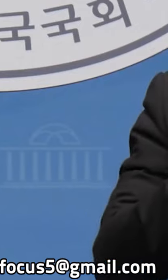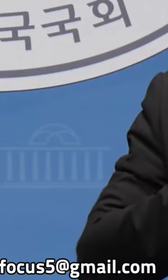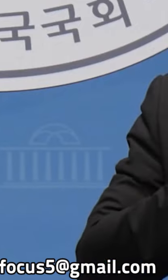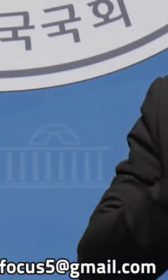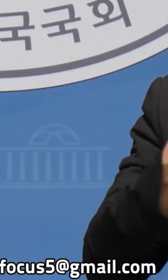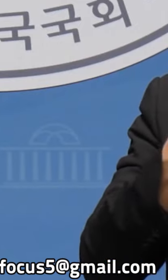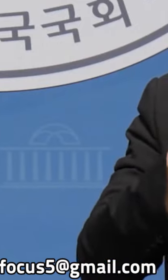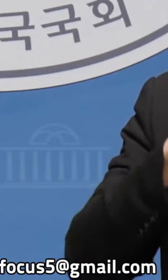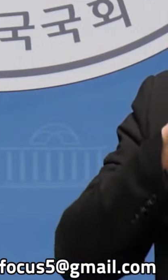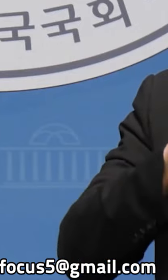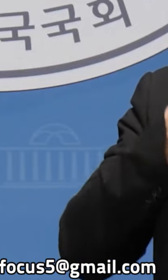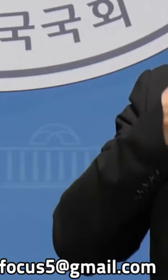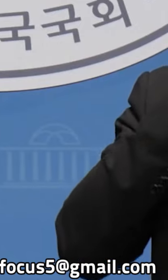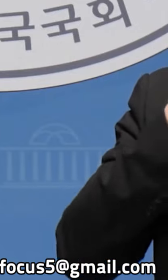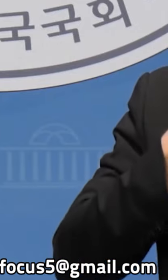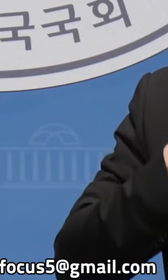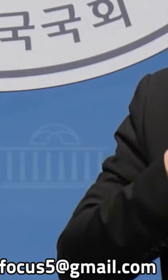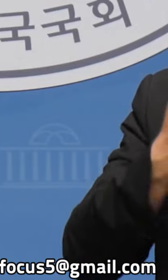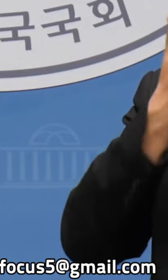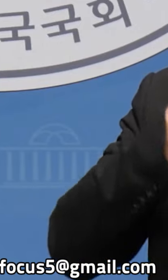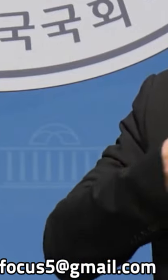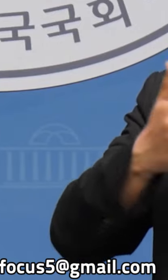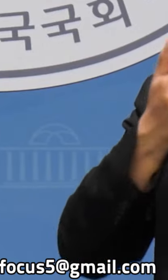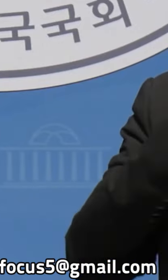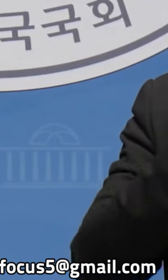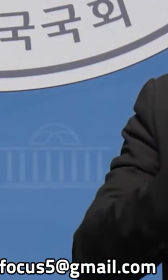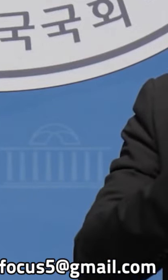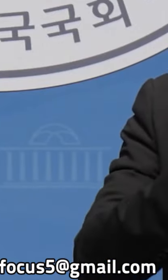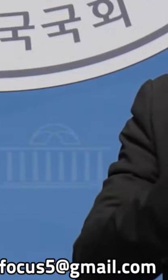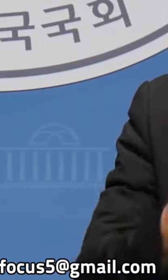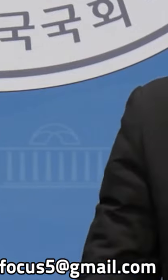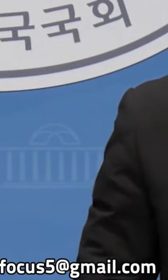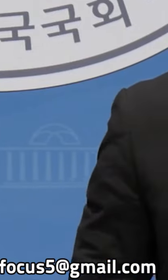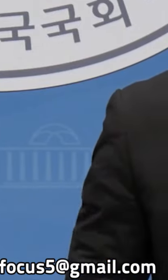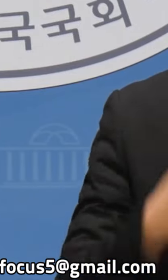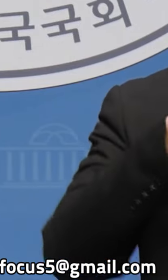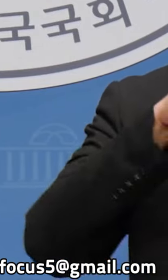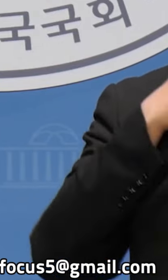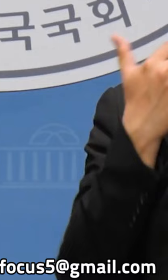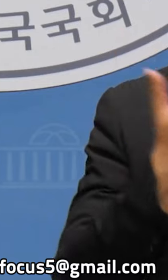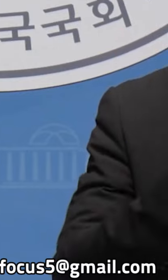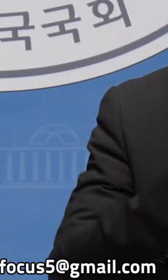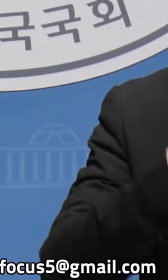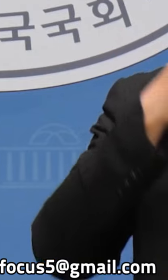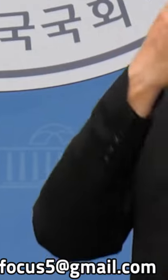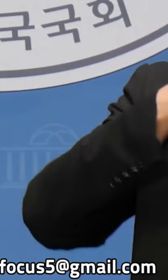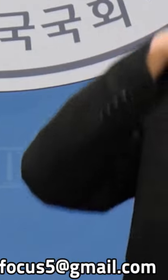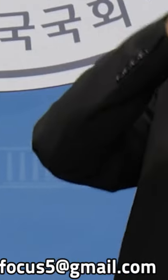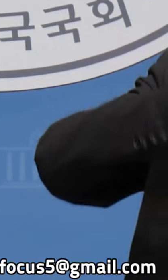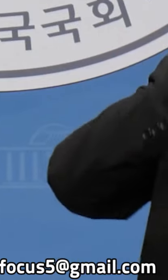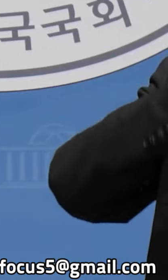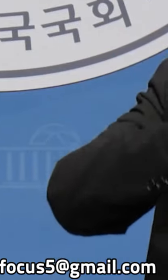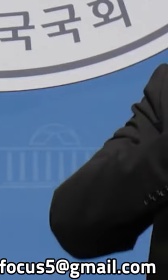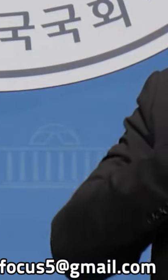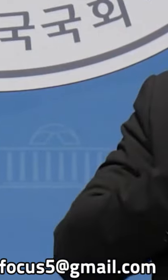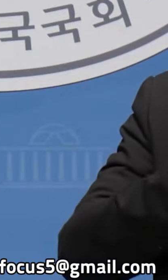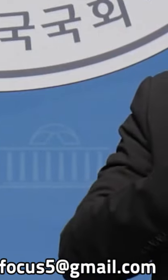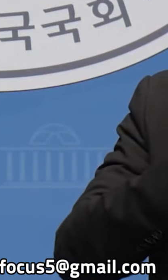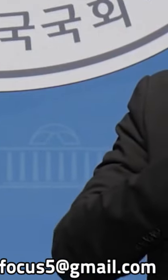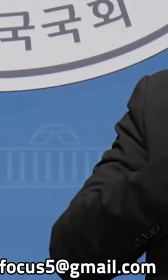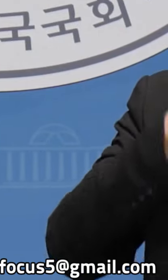멈추지 않겠습니다 21대 국회에서 제을 도할 것이고